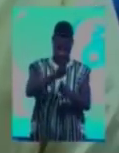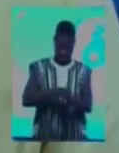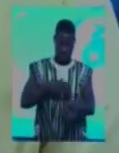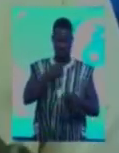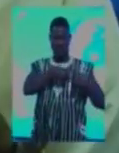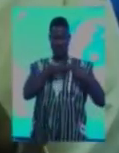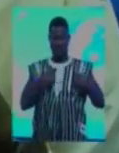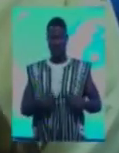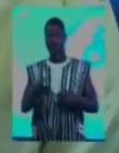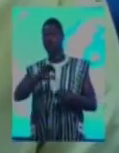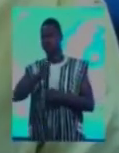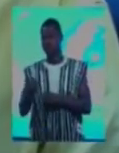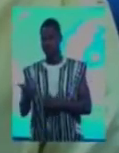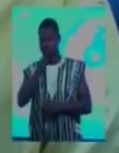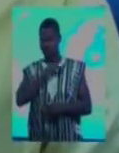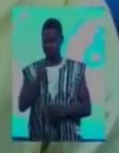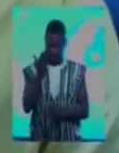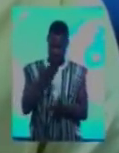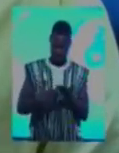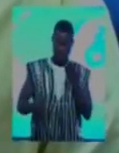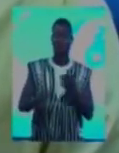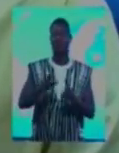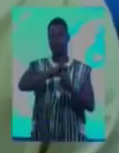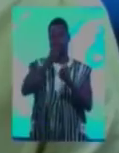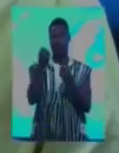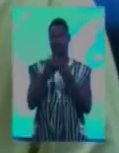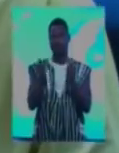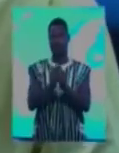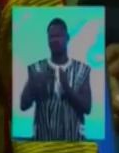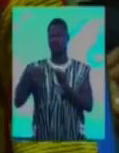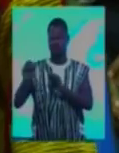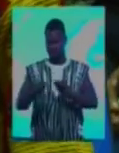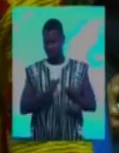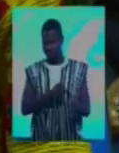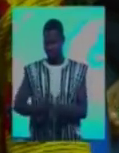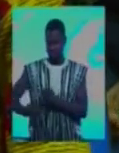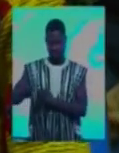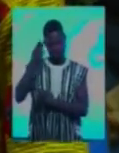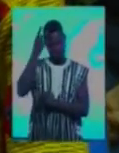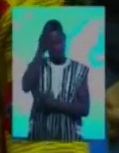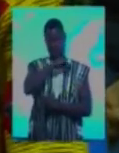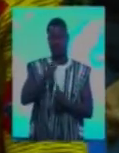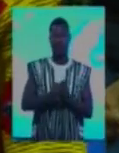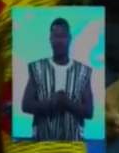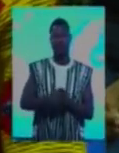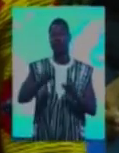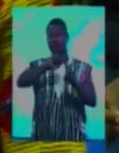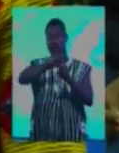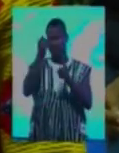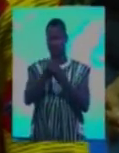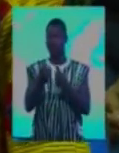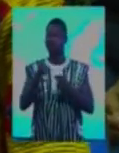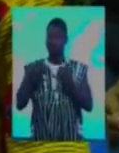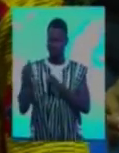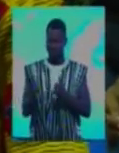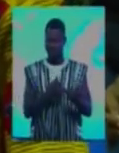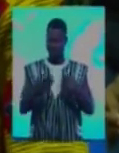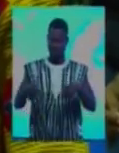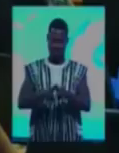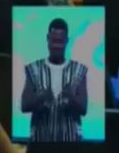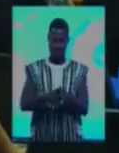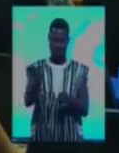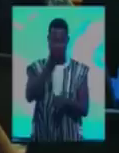Les autres composantes de la société, tels les acteurs politiques et la société civile, jouent aussi un